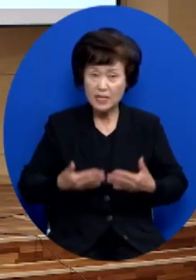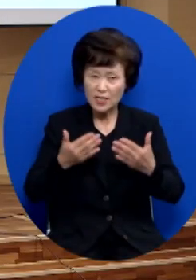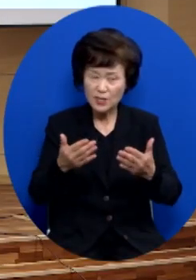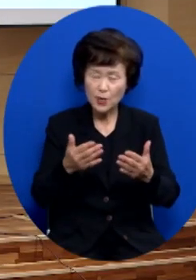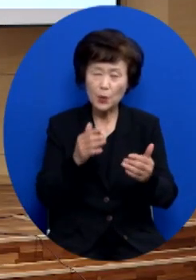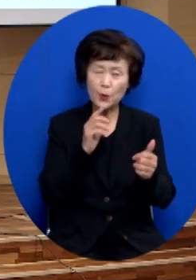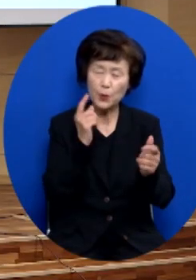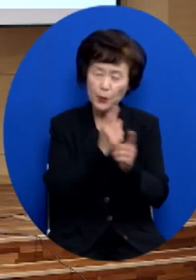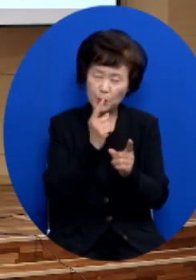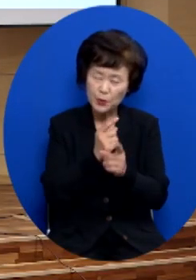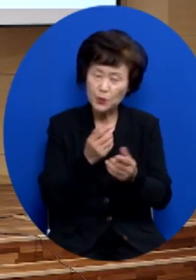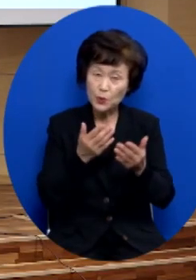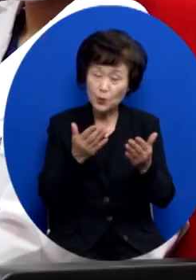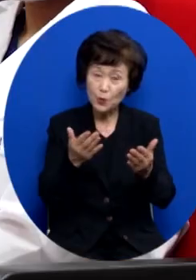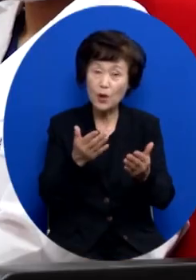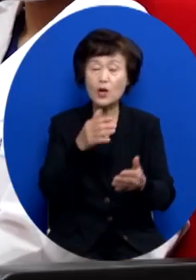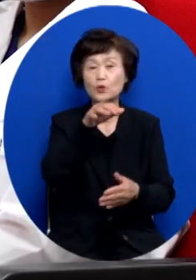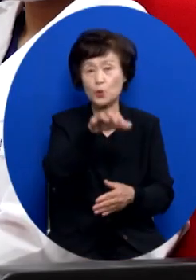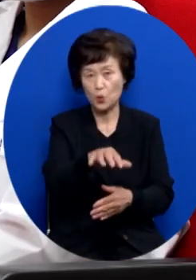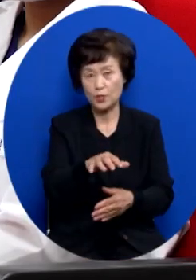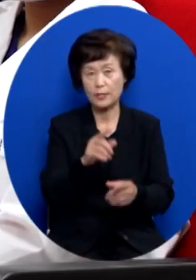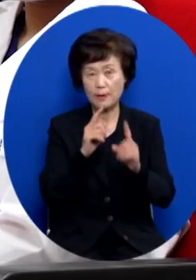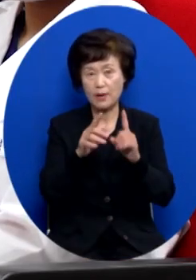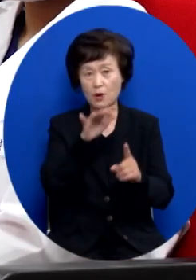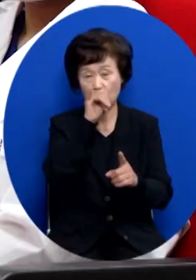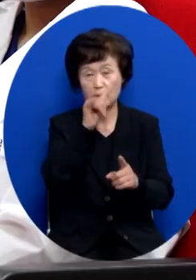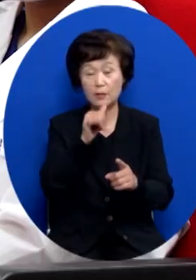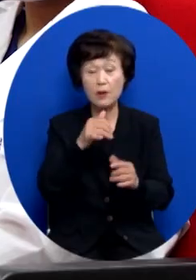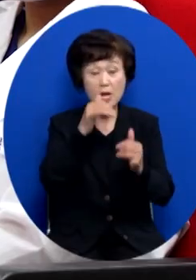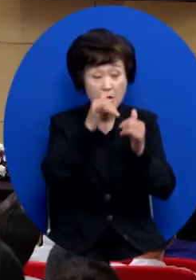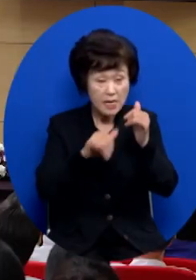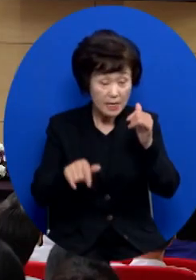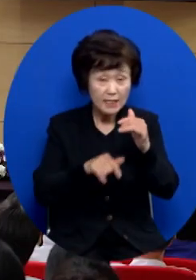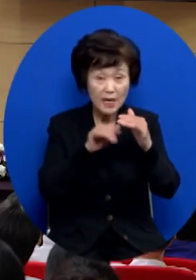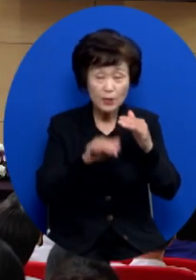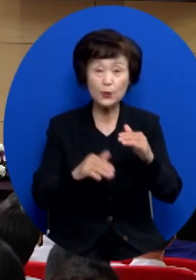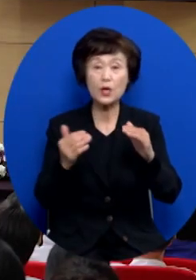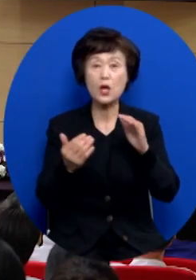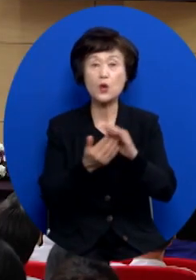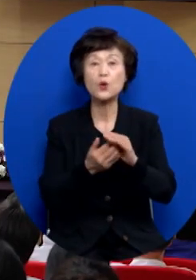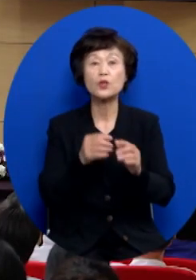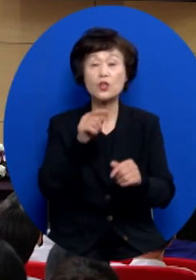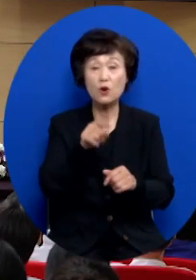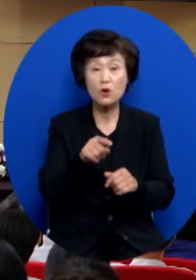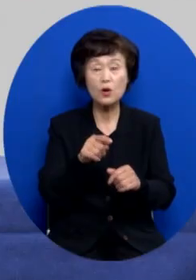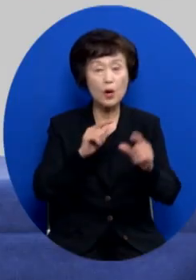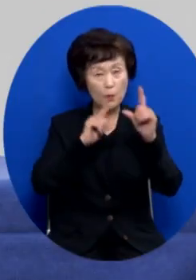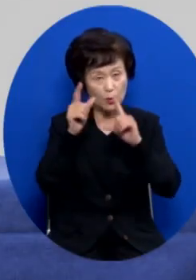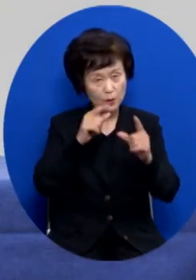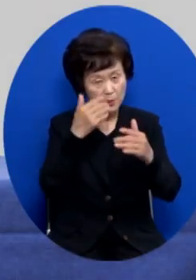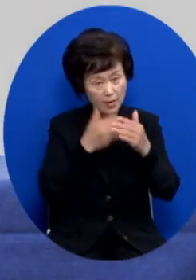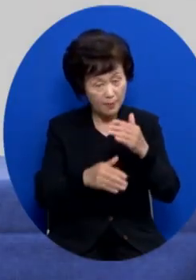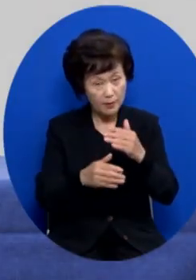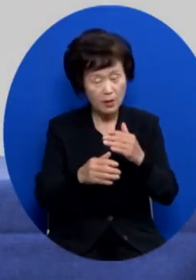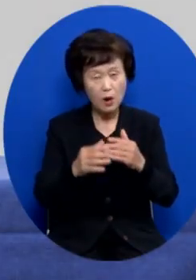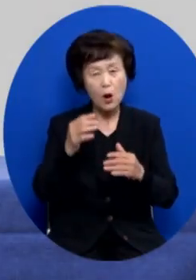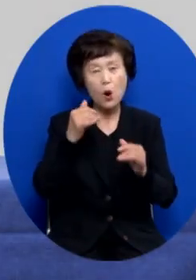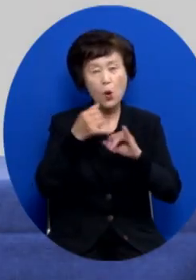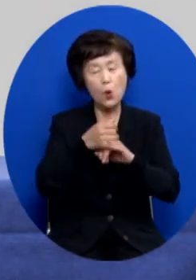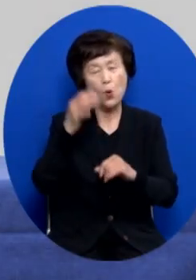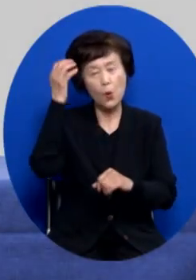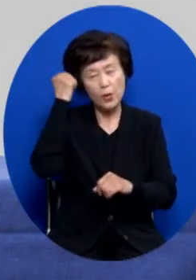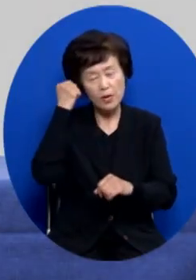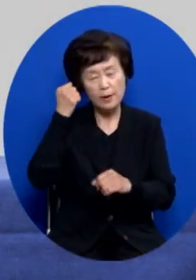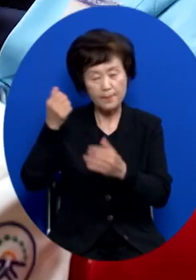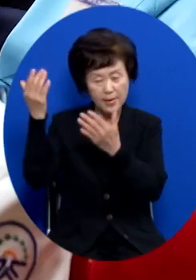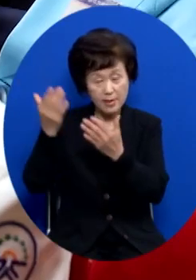현장이었다며 수많은 시민의 희생과 헌신은 역사 속에서 성취된 흔적을 남긴 과거로 반드시 기억하고 계승해야